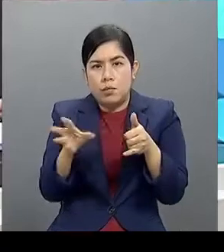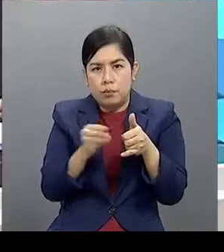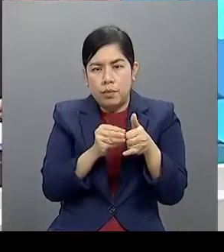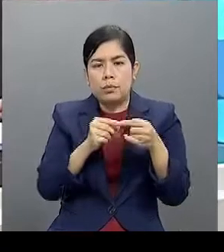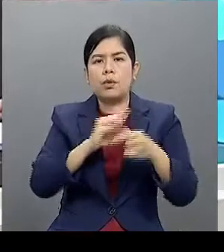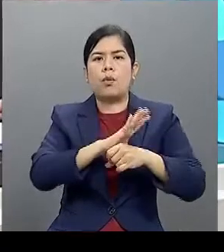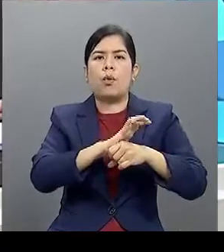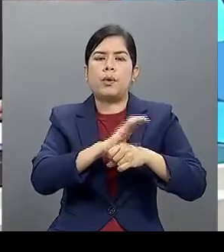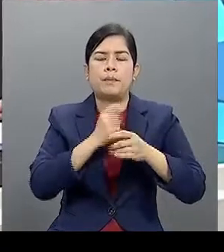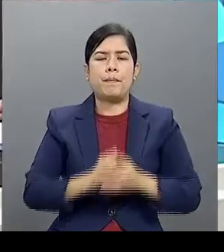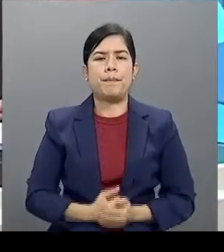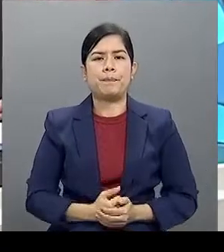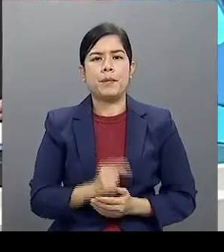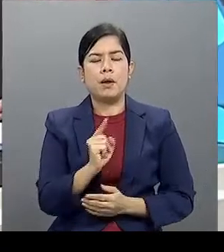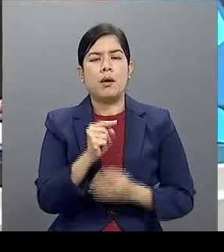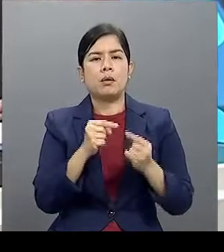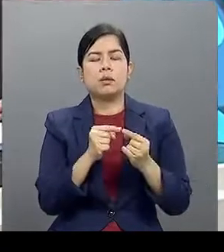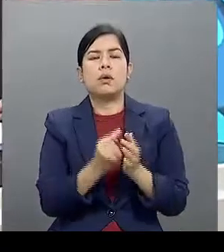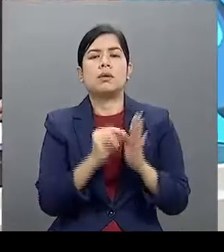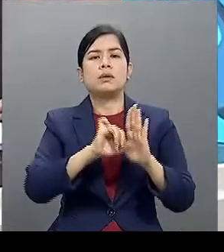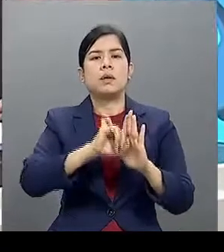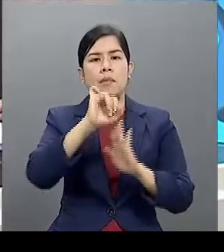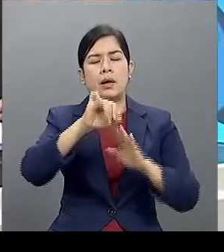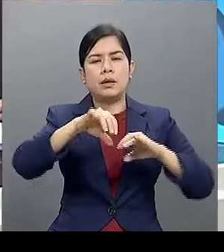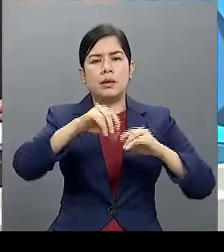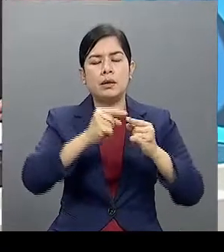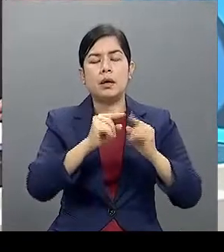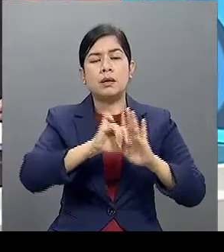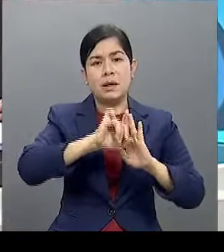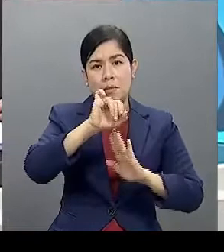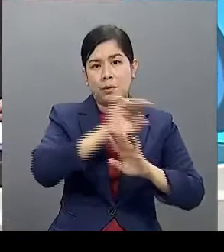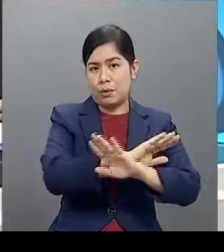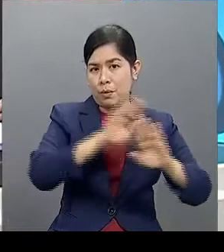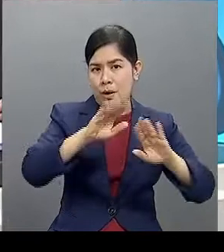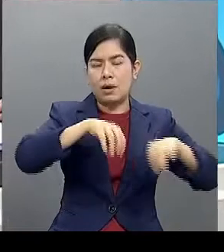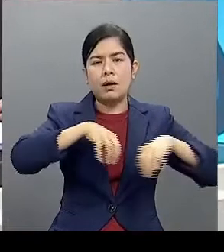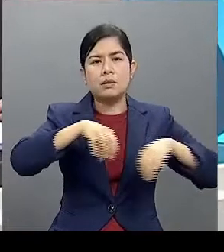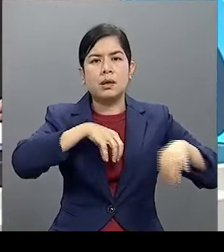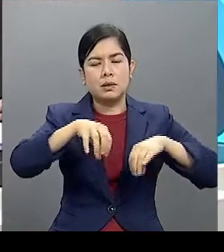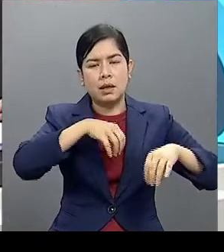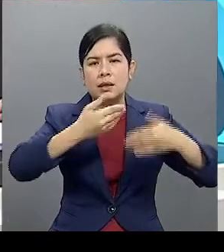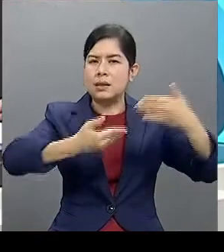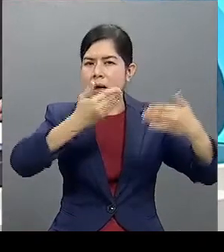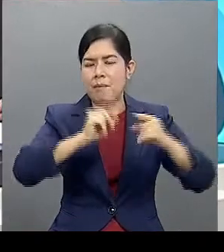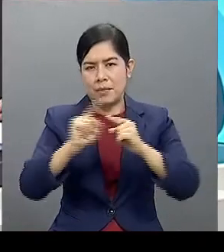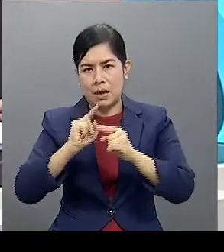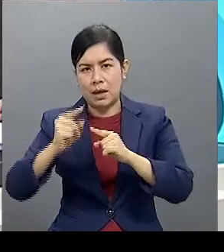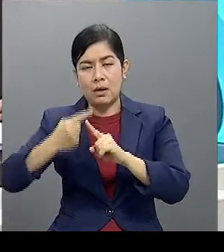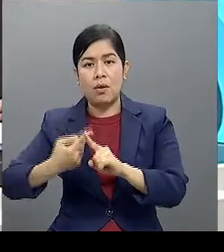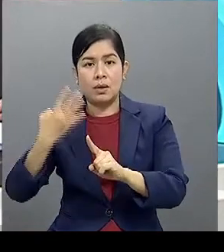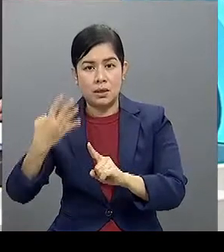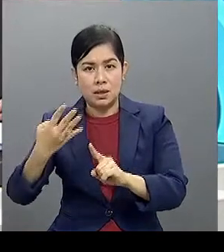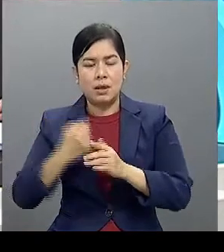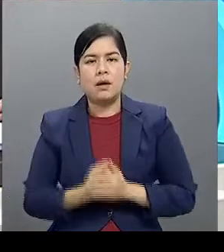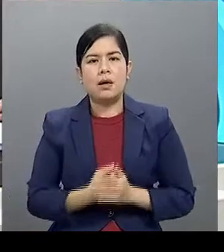นครเชียงใหม่จะงดจัดกิจกรรมสงกรานต์เกือบทั้งหมดนะคะแต่ว่าวันนี้เป็นวันครอบครัวค่ะชาวเชียงใหม่จึงพาครอบครัวไปทำบุญตามวัดต่าง